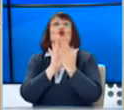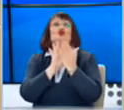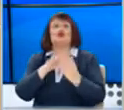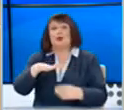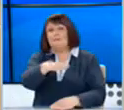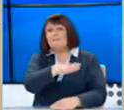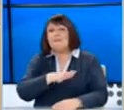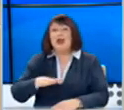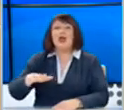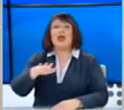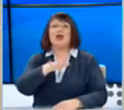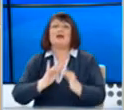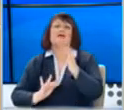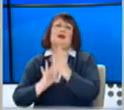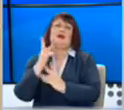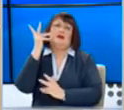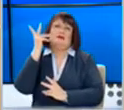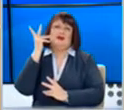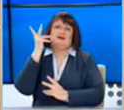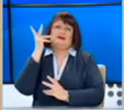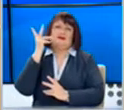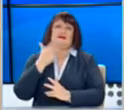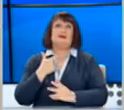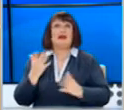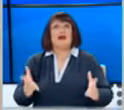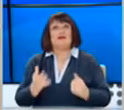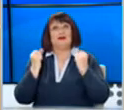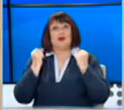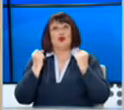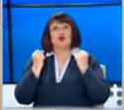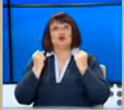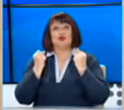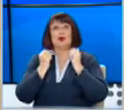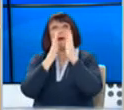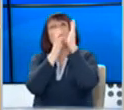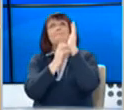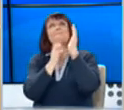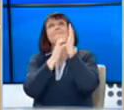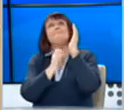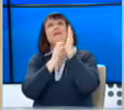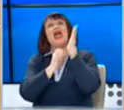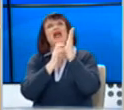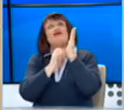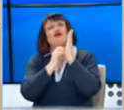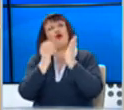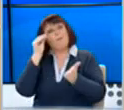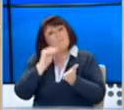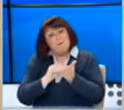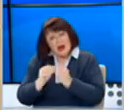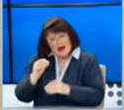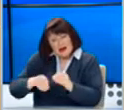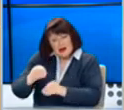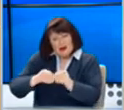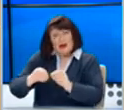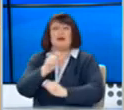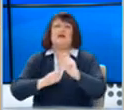περιφερειακή ανάπτυξη. Όμως τα δάση, ευτυχώς, τα πευκοδάση ξαναγίνονται υπό μία προϋπόθεση.